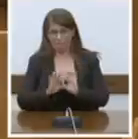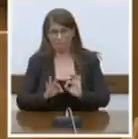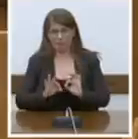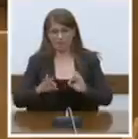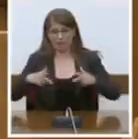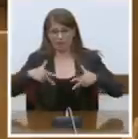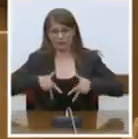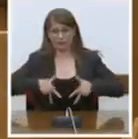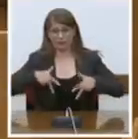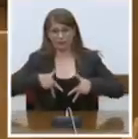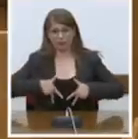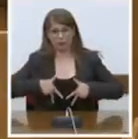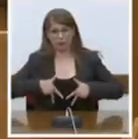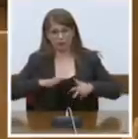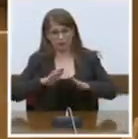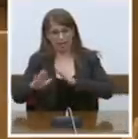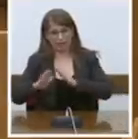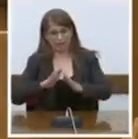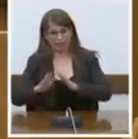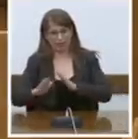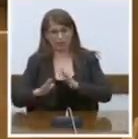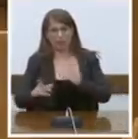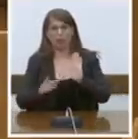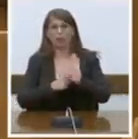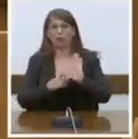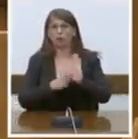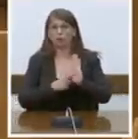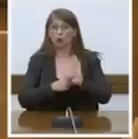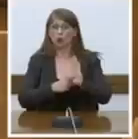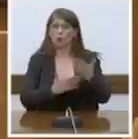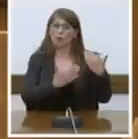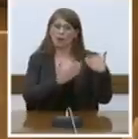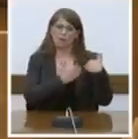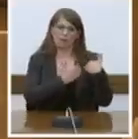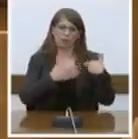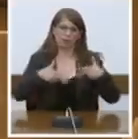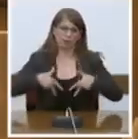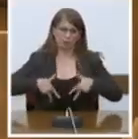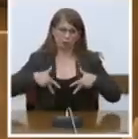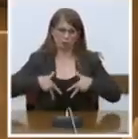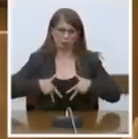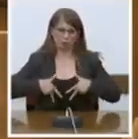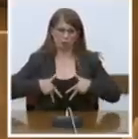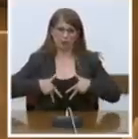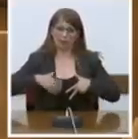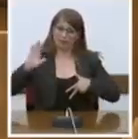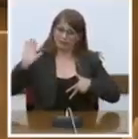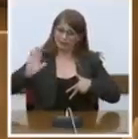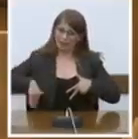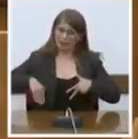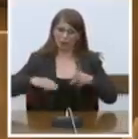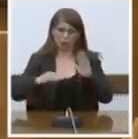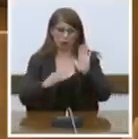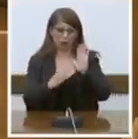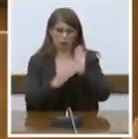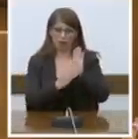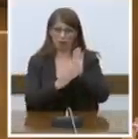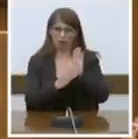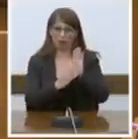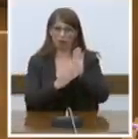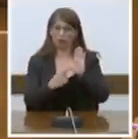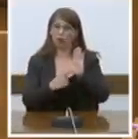υπουργική ασυλία και του νόμου περί ευθύνης υπουργών και τέλος του άρθρου το